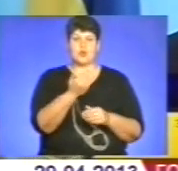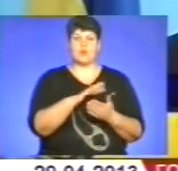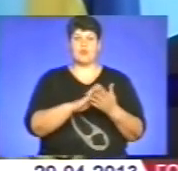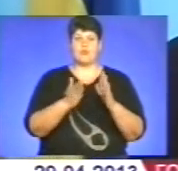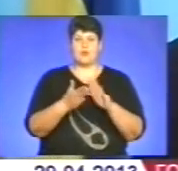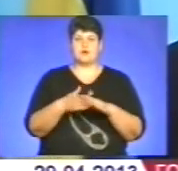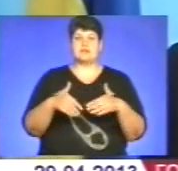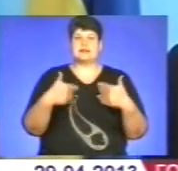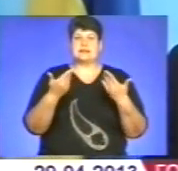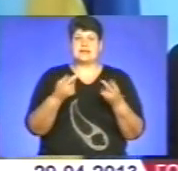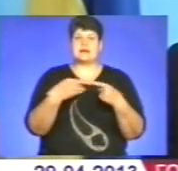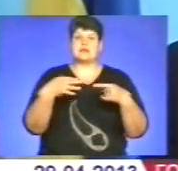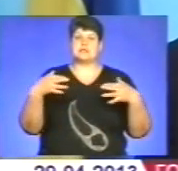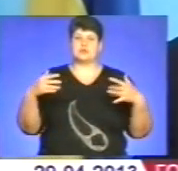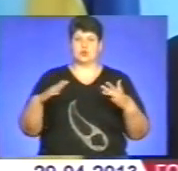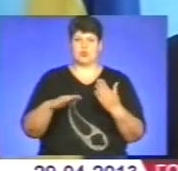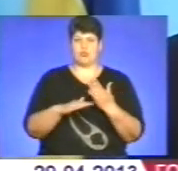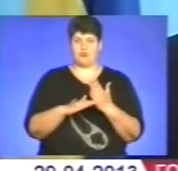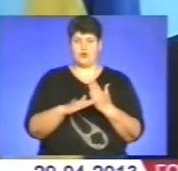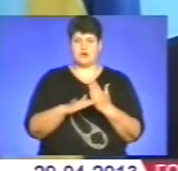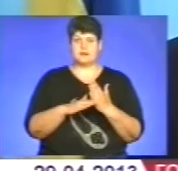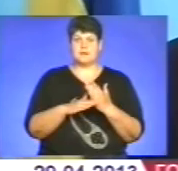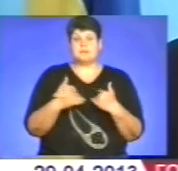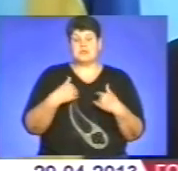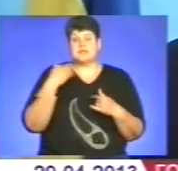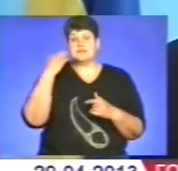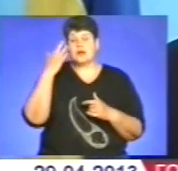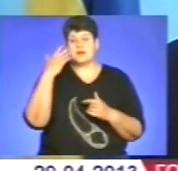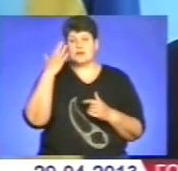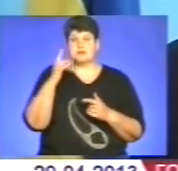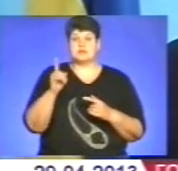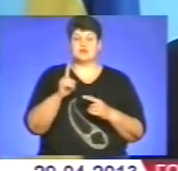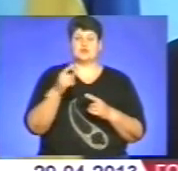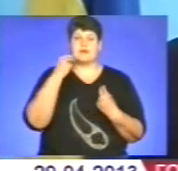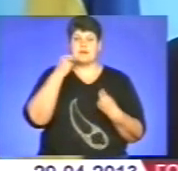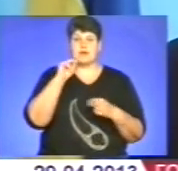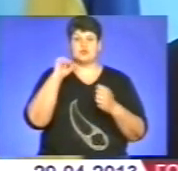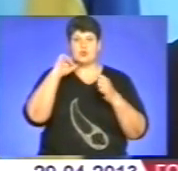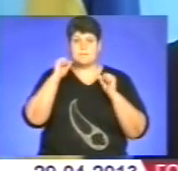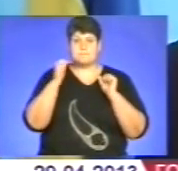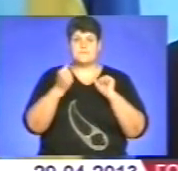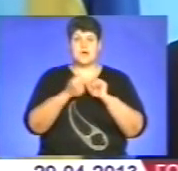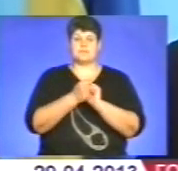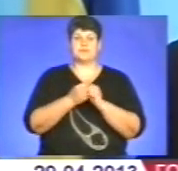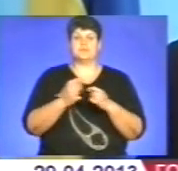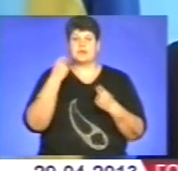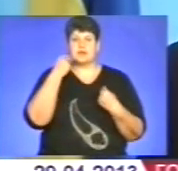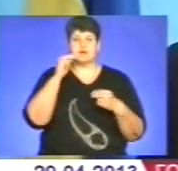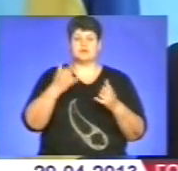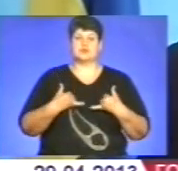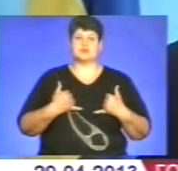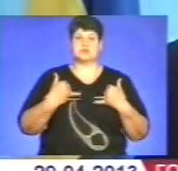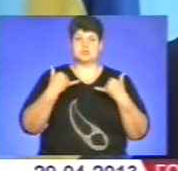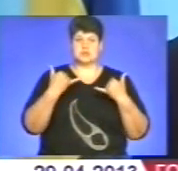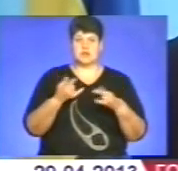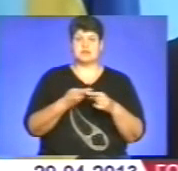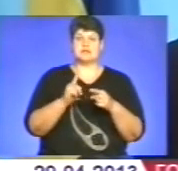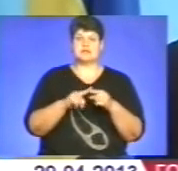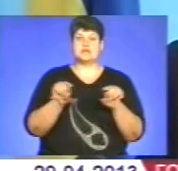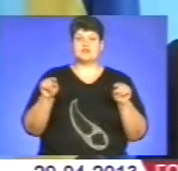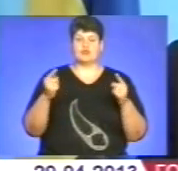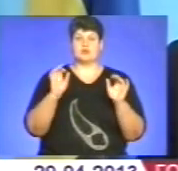надання різної допомоги. Тому що мені видається, що найкращою пам'яттю і найкращою шаною це буде створення